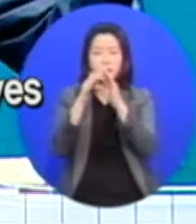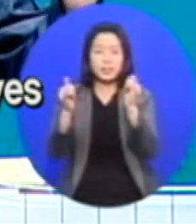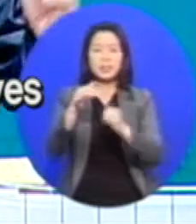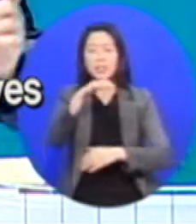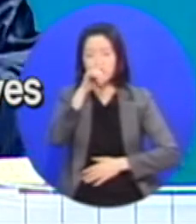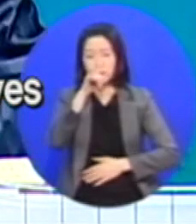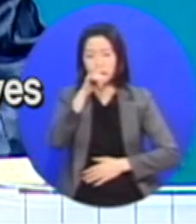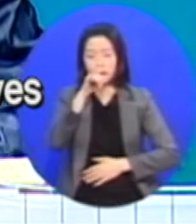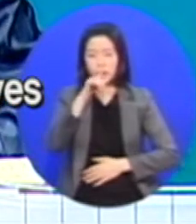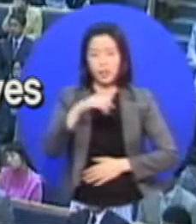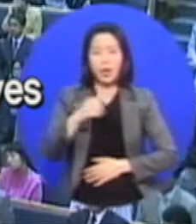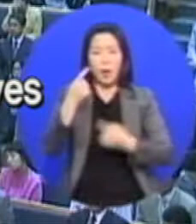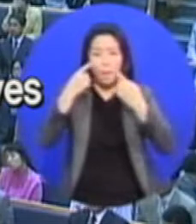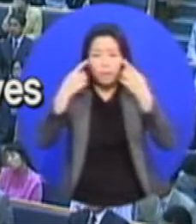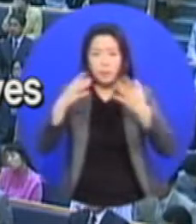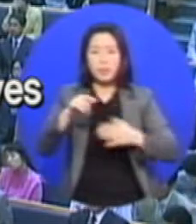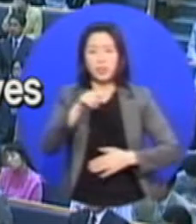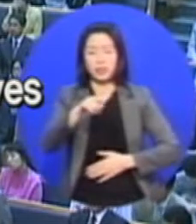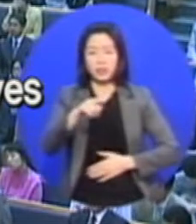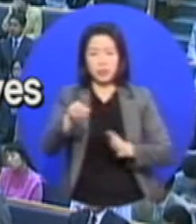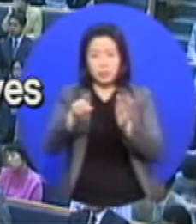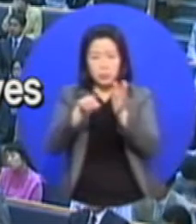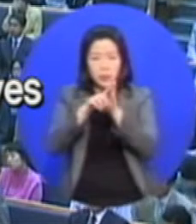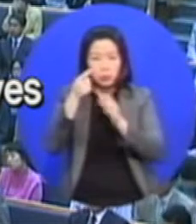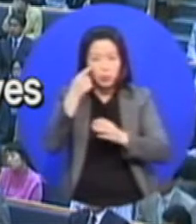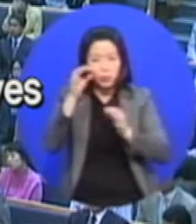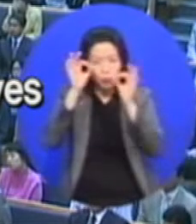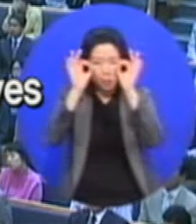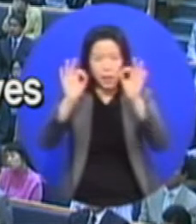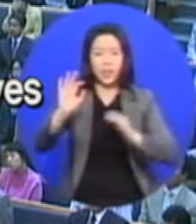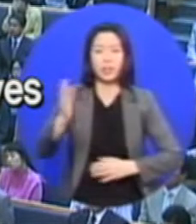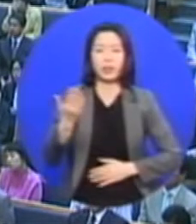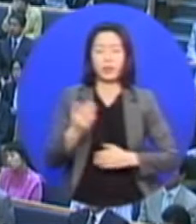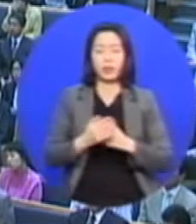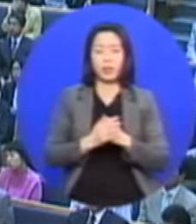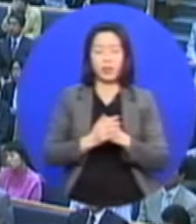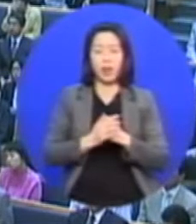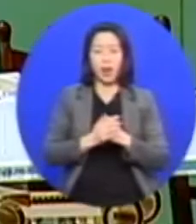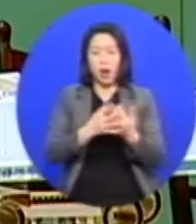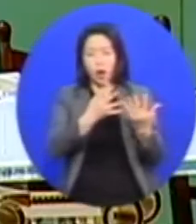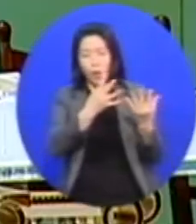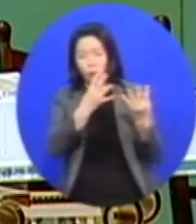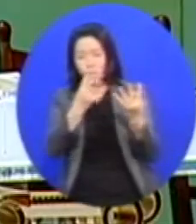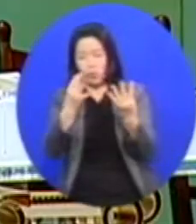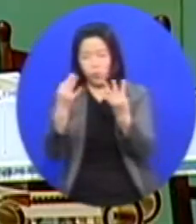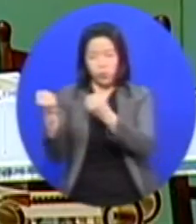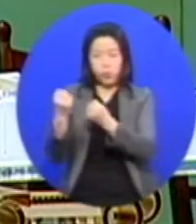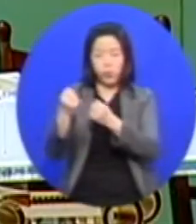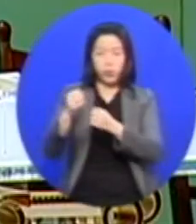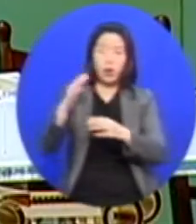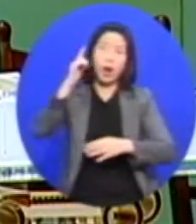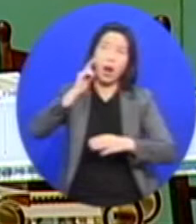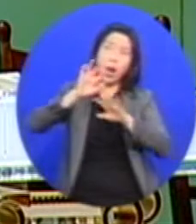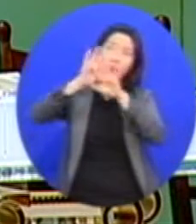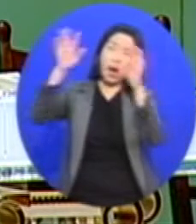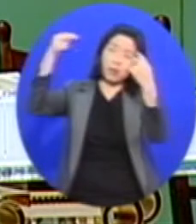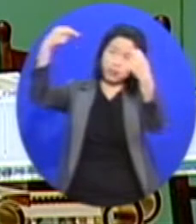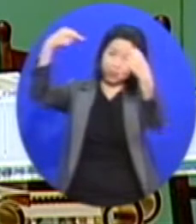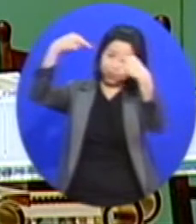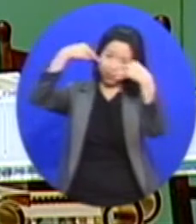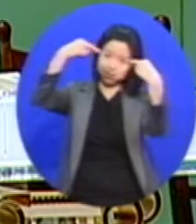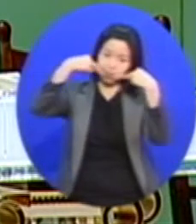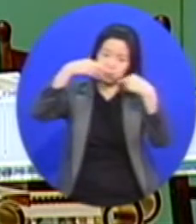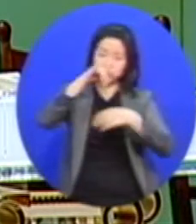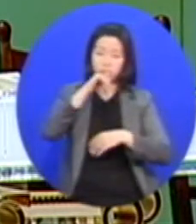여러분이 분명히 그것을 믿음의 눈으로 보아야 돼요 헛 아이 많은 증인들이 하늘에서 우리를 내려다 보고